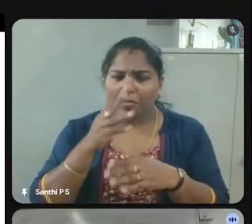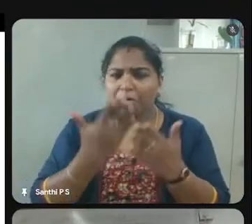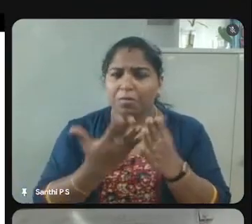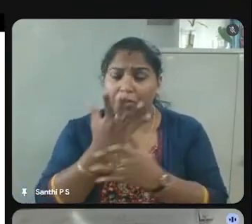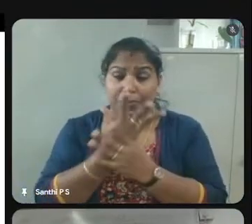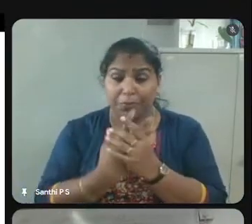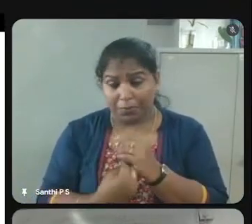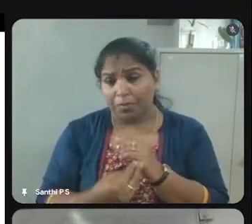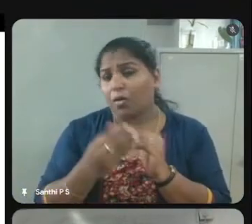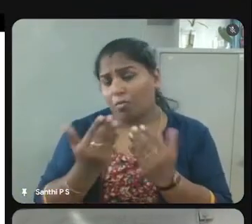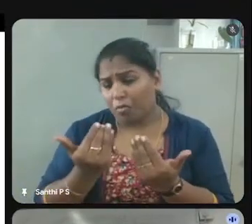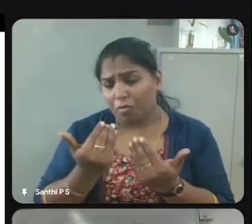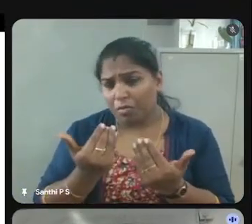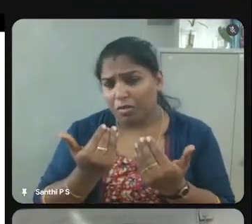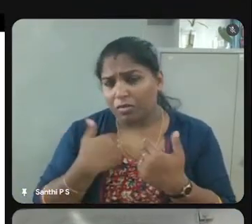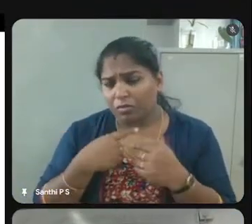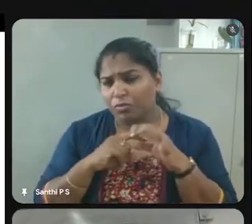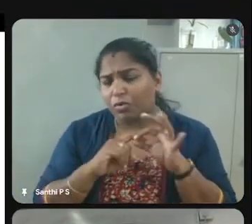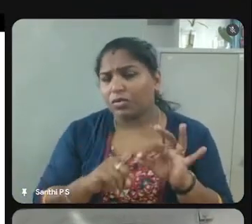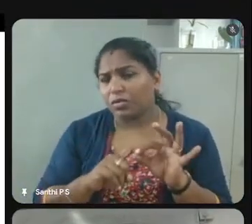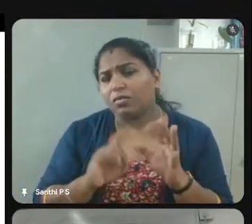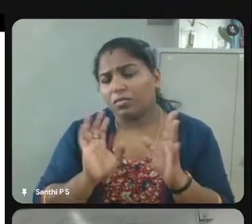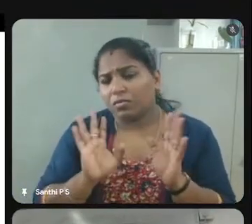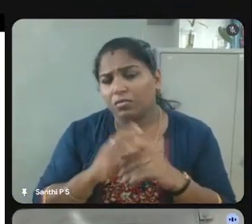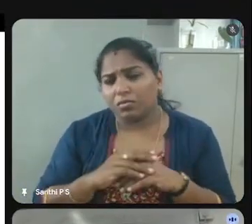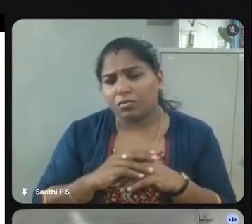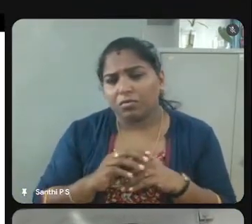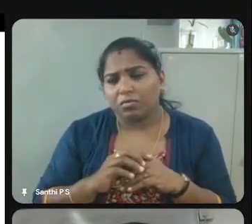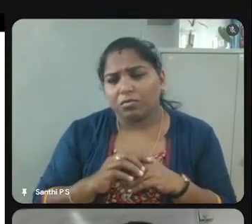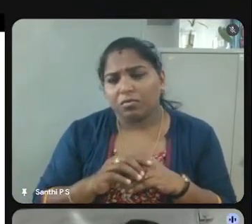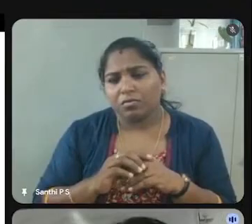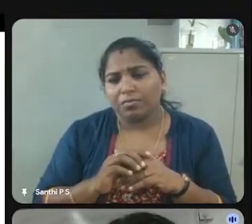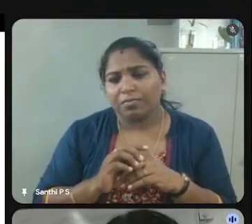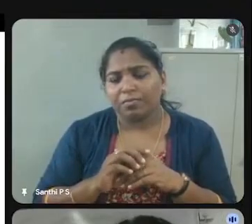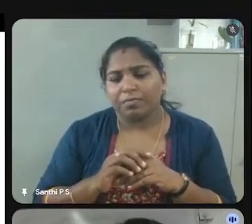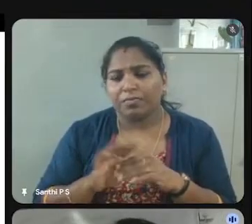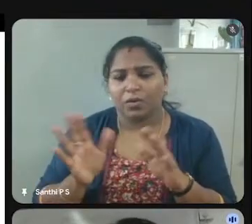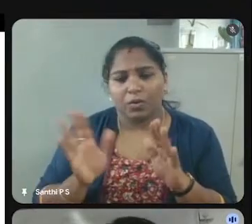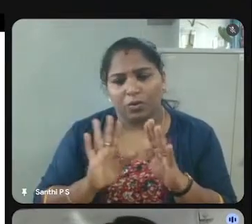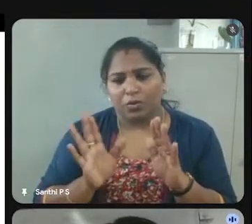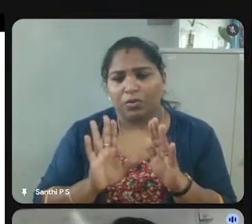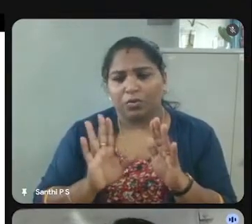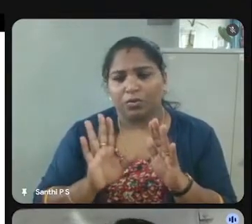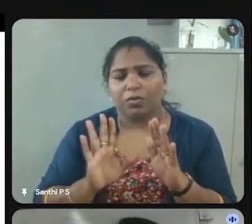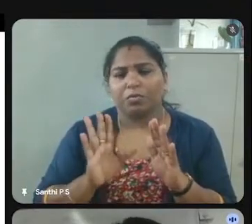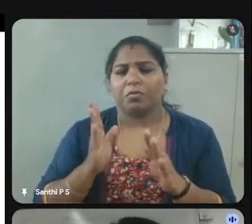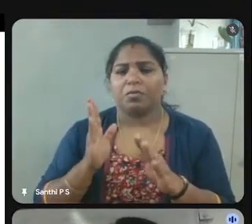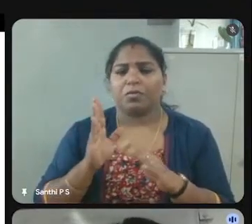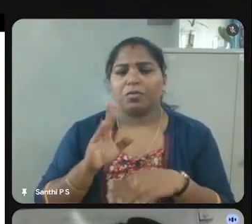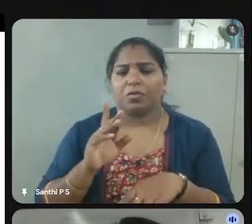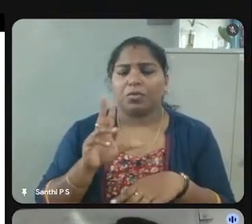മൈനസ് ആയി പോവോ, അതോ അങ്ങനെയുള്ള പ്രശ്നങ്ങൾ ഉണ്ടാകാൻ ചാൻസ് ഉണ്ടോ? സാധ്യതയില്ല എന്ന് പറയാൻ പറ്റില്ല. കാര്യം